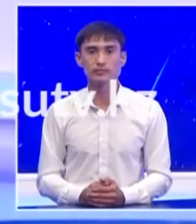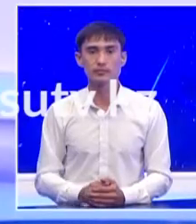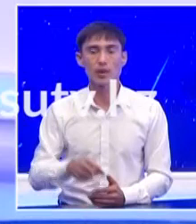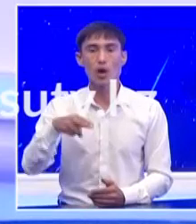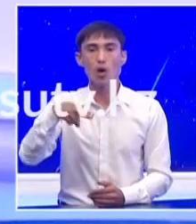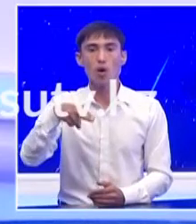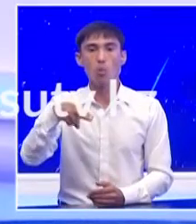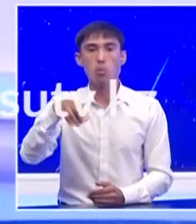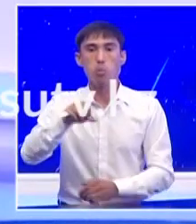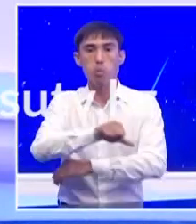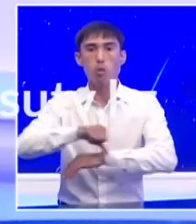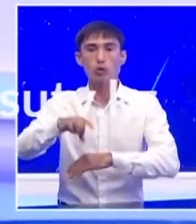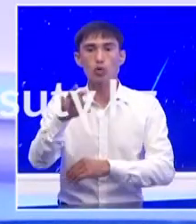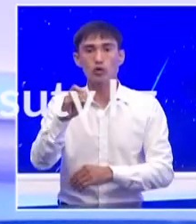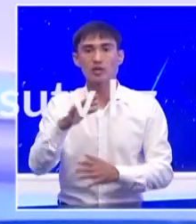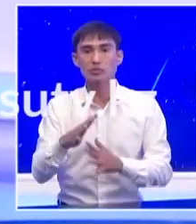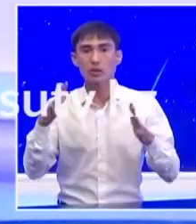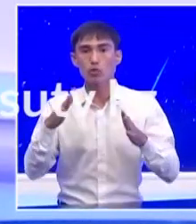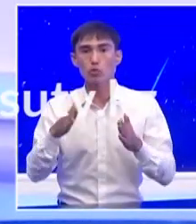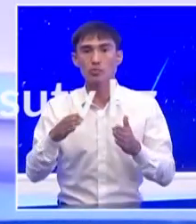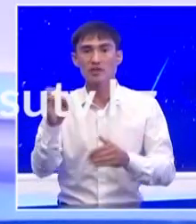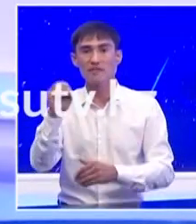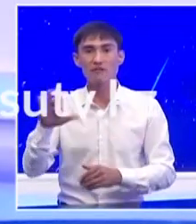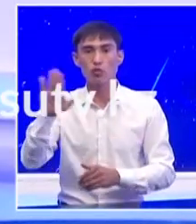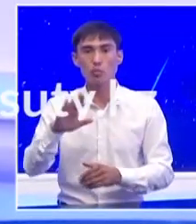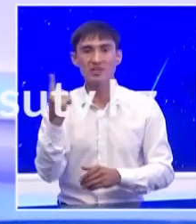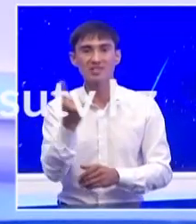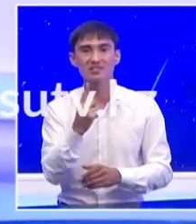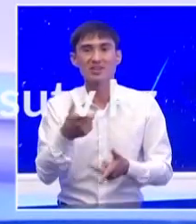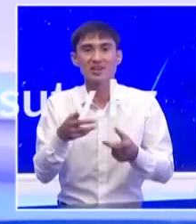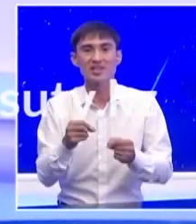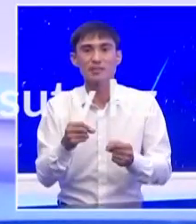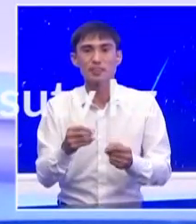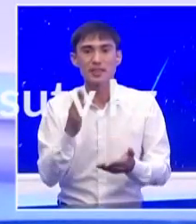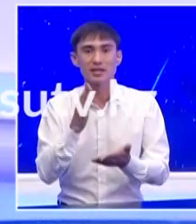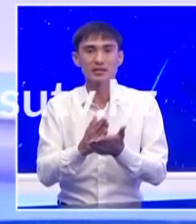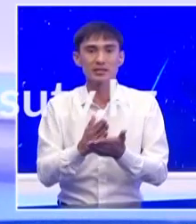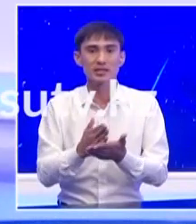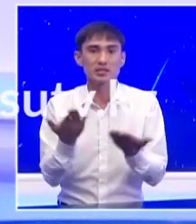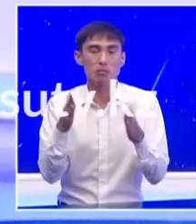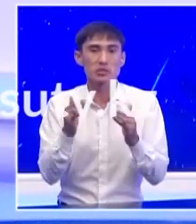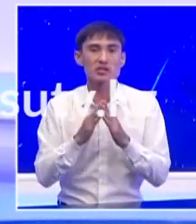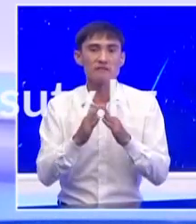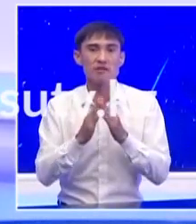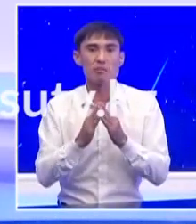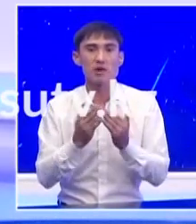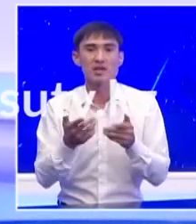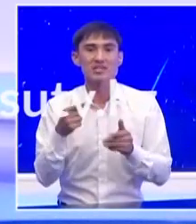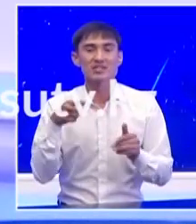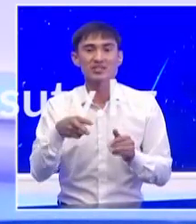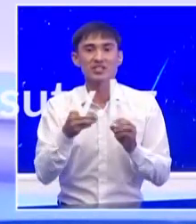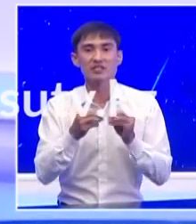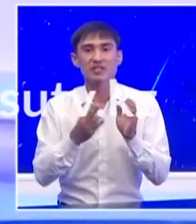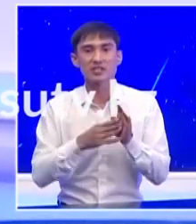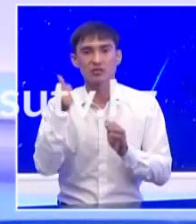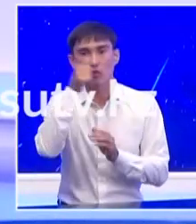Порт Роттердама не только самый крупный в Европе, но и единственный, где к тому же располагается необычная ферма. С